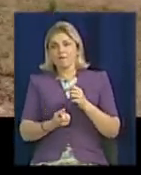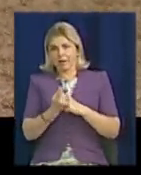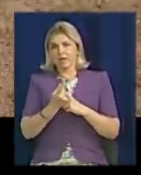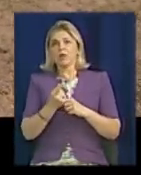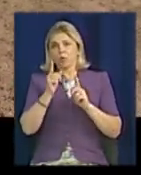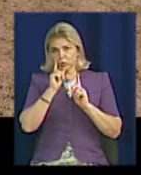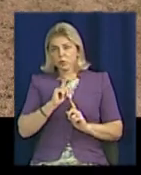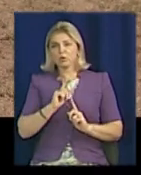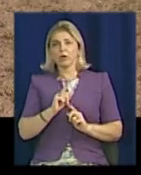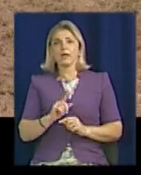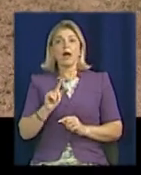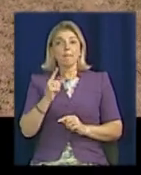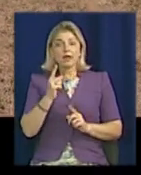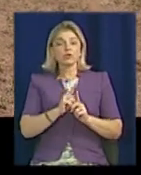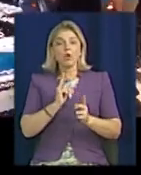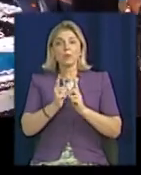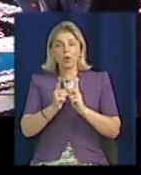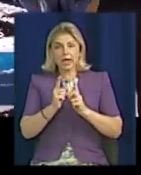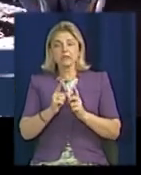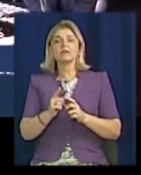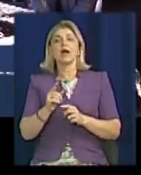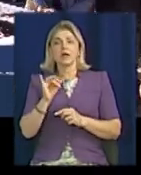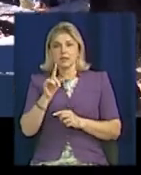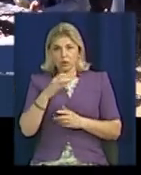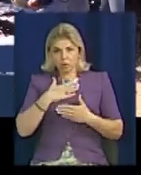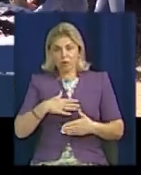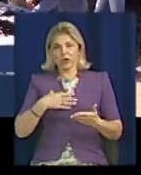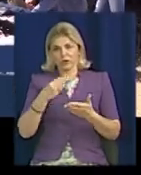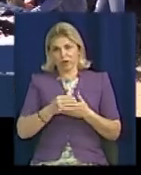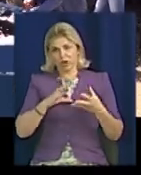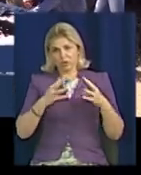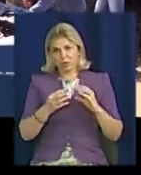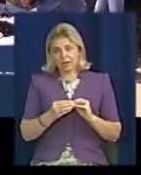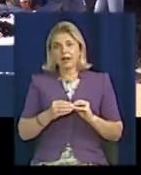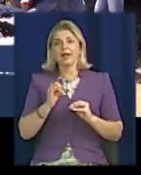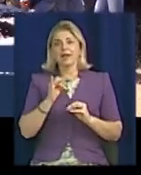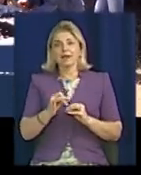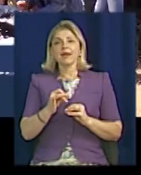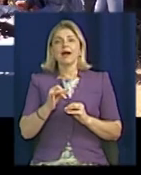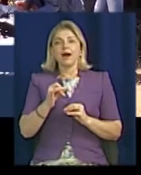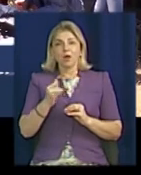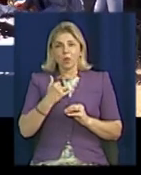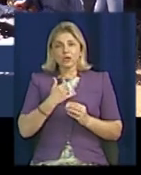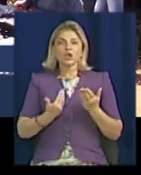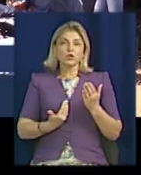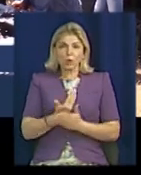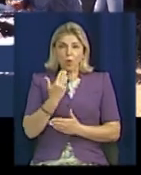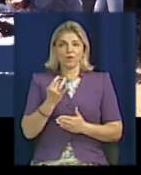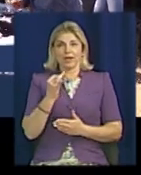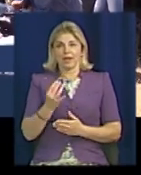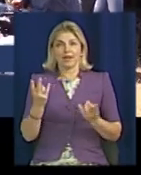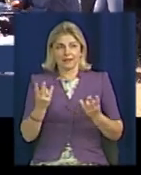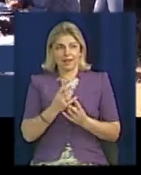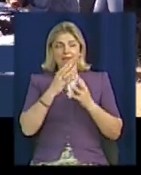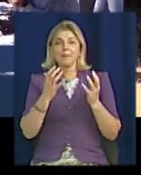зручною. Перші три проїзди подолали. Загалом задоволені своїм результатом. Бережемо мотор. Так, він у нас новий, тому нам потрібно